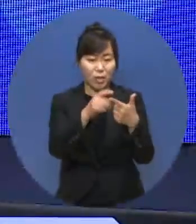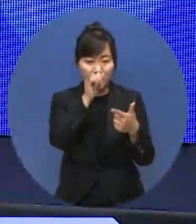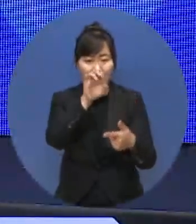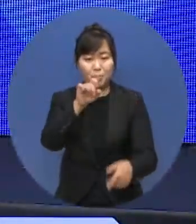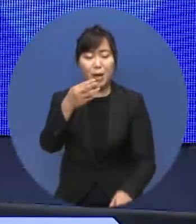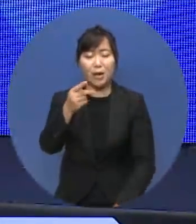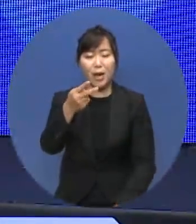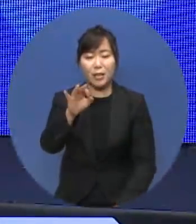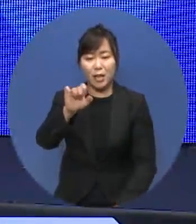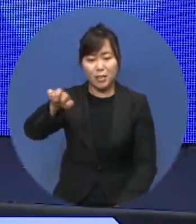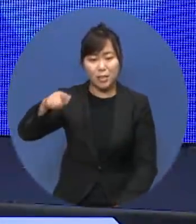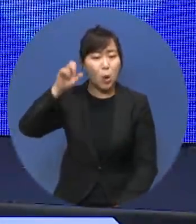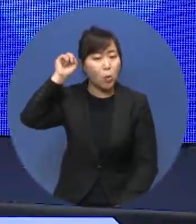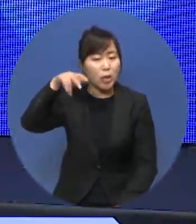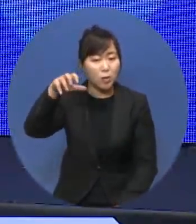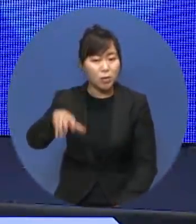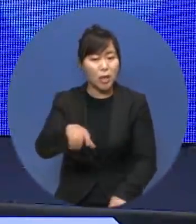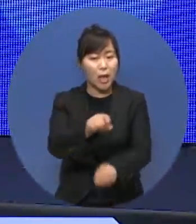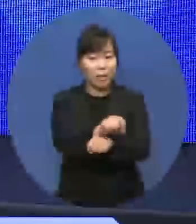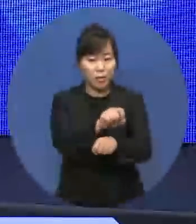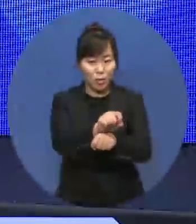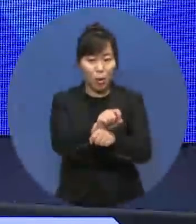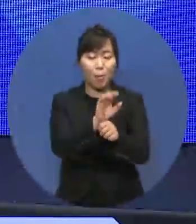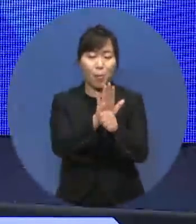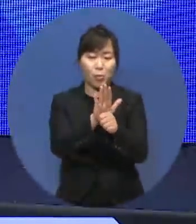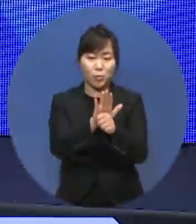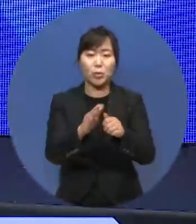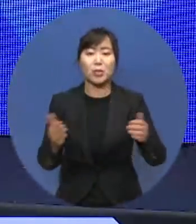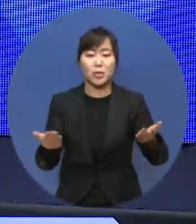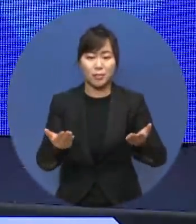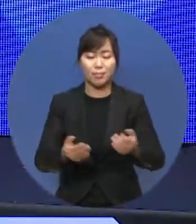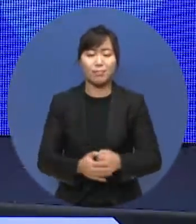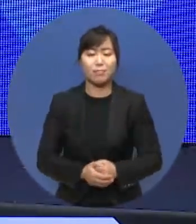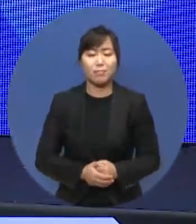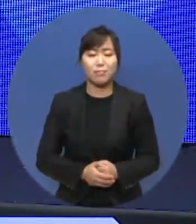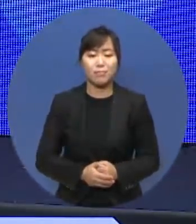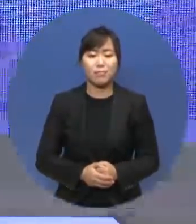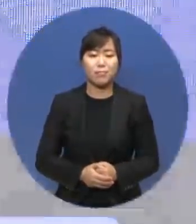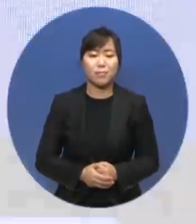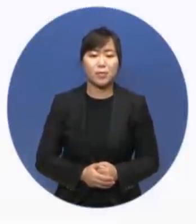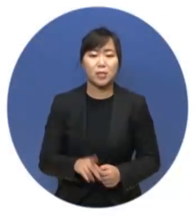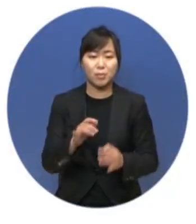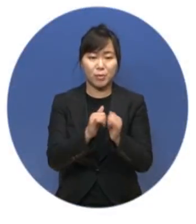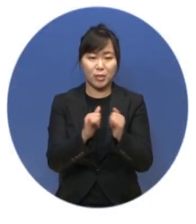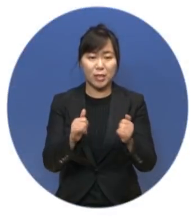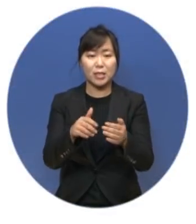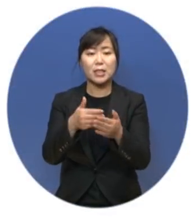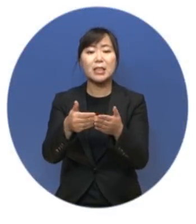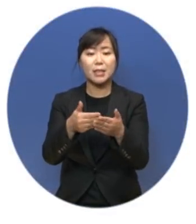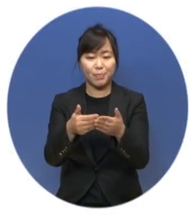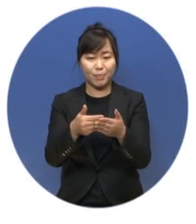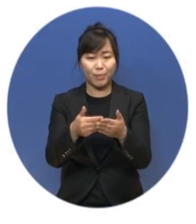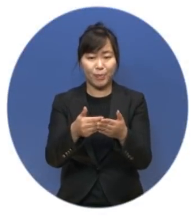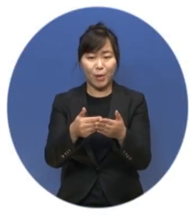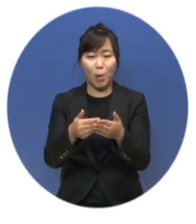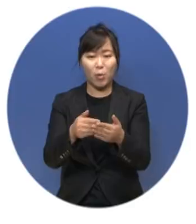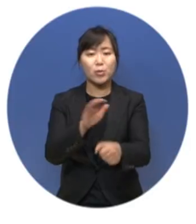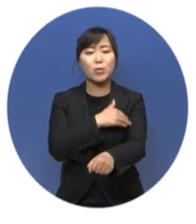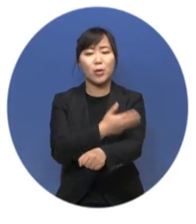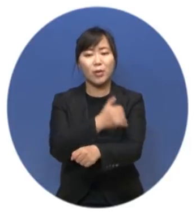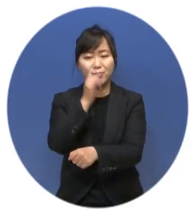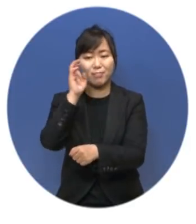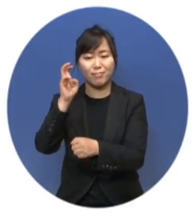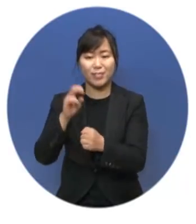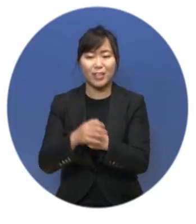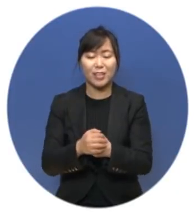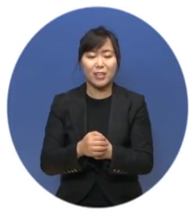파라다이스 호텔이라는 곳에 행정사무보조직으로 취업을 하게 되었는데 이분이 이제 그림에 좀 소질이 있었던 것 같아요.